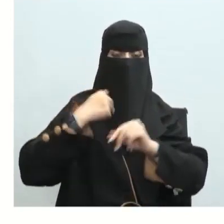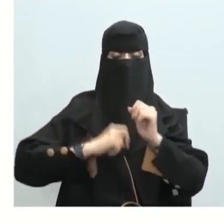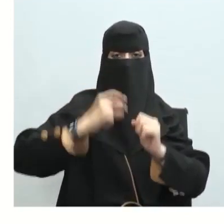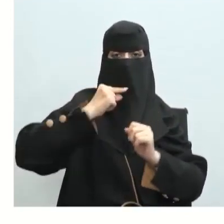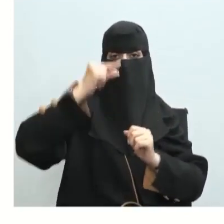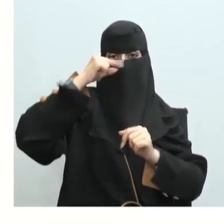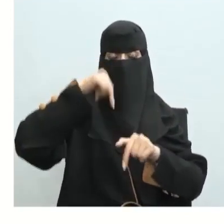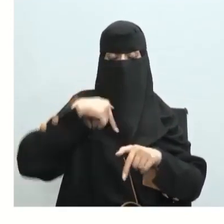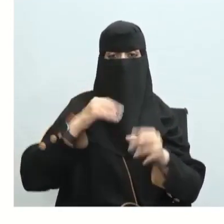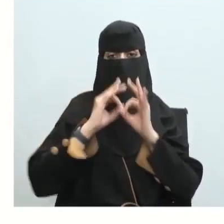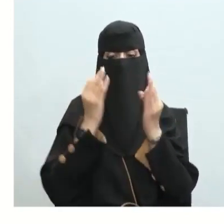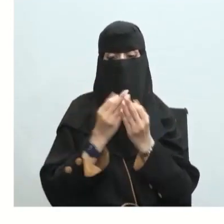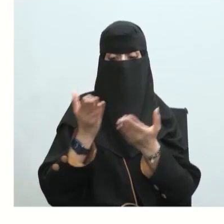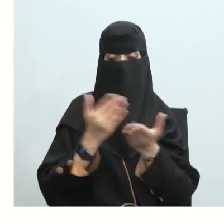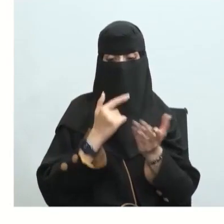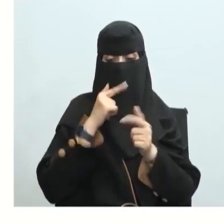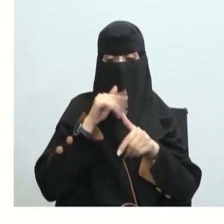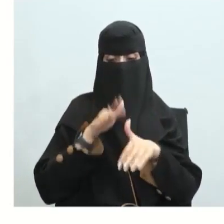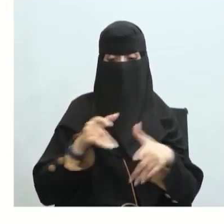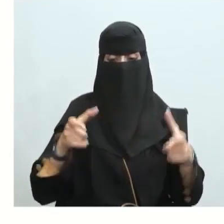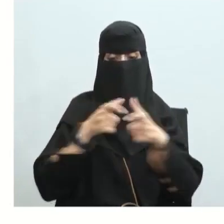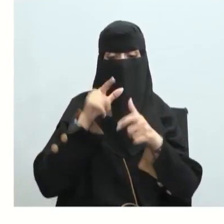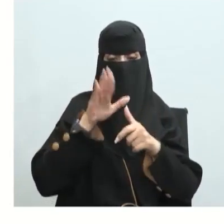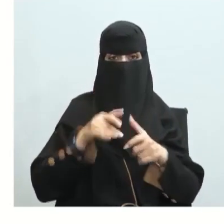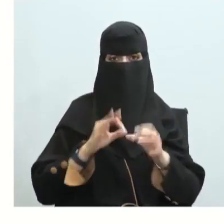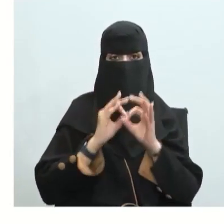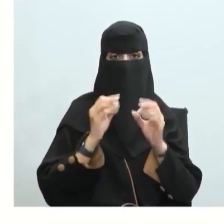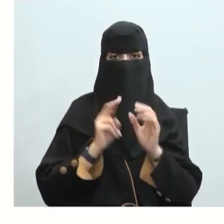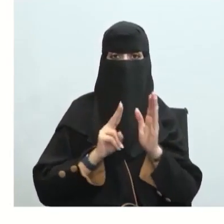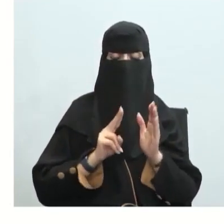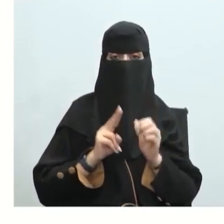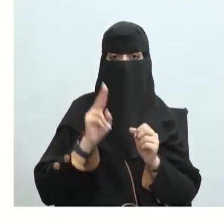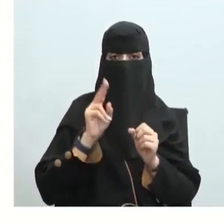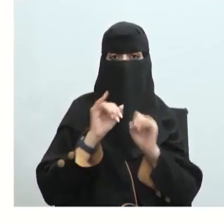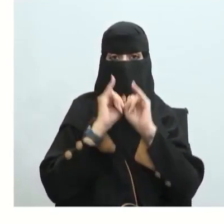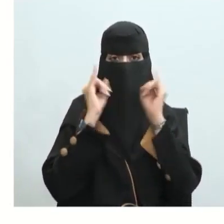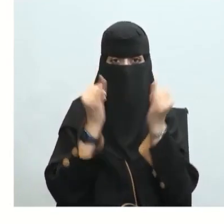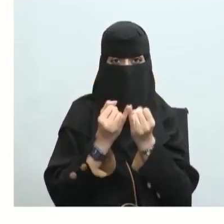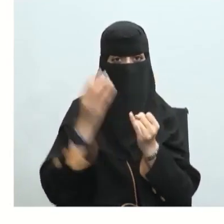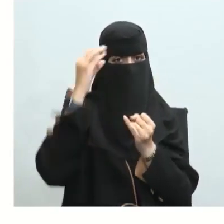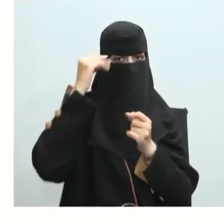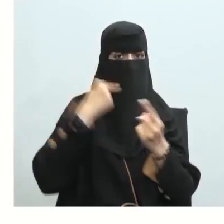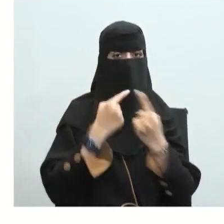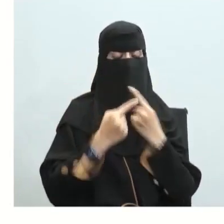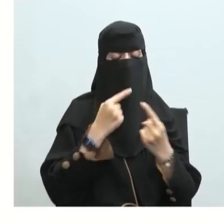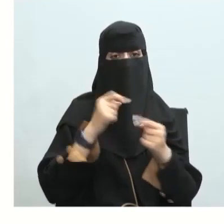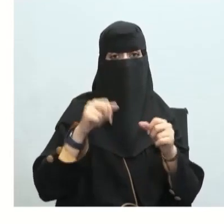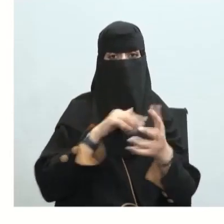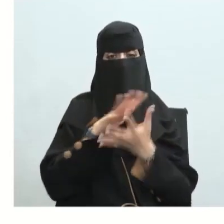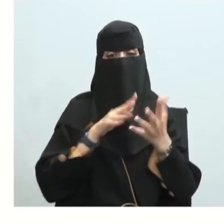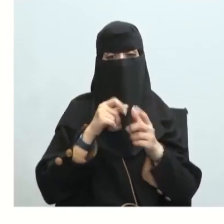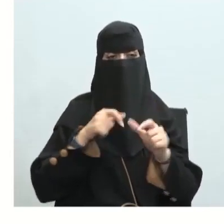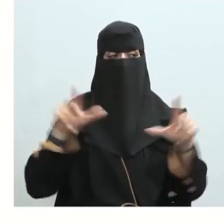والاجتماعيه اعقد مع زملائك في الفصل مؤتمرا علميا يناقش قضايا الاعلام ما له